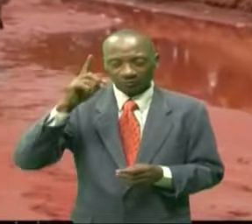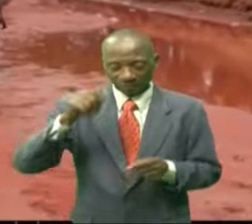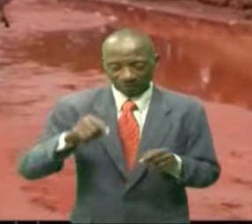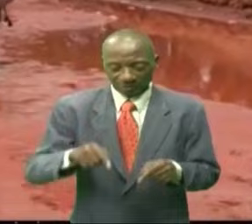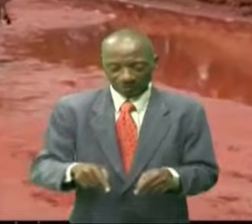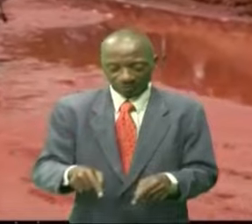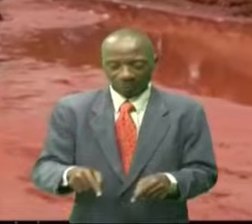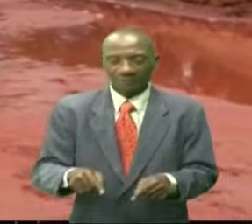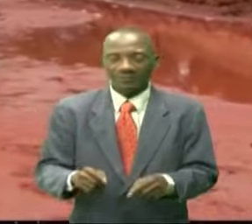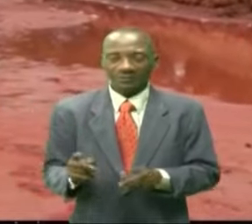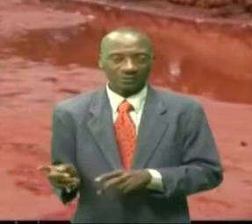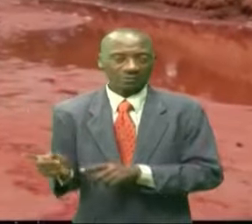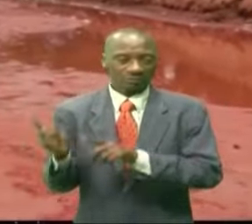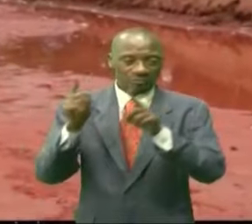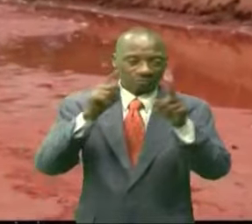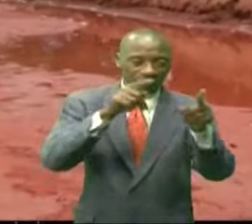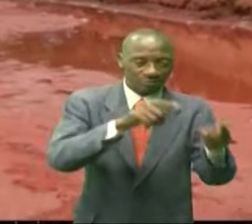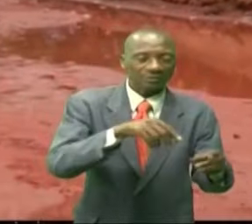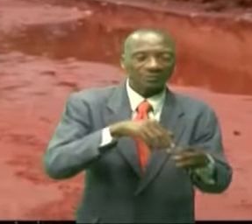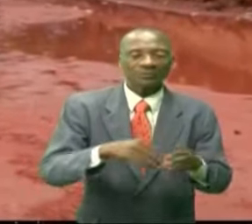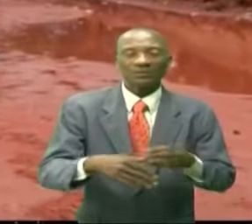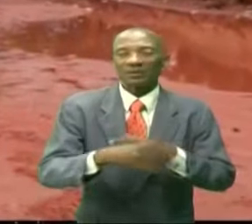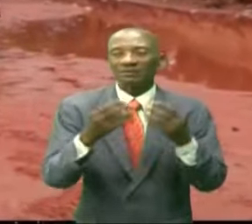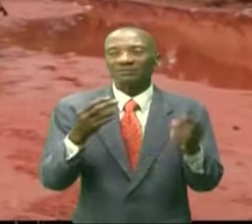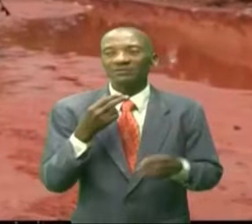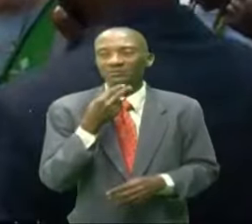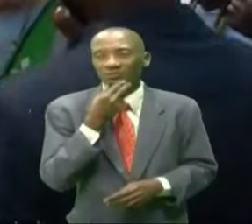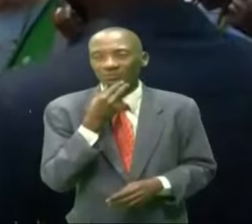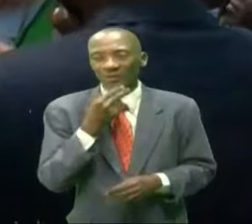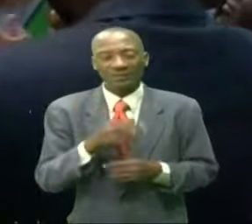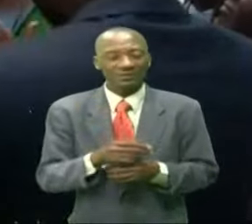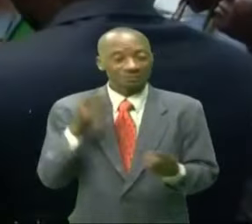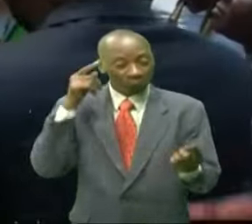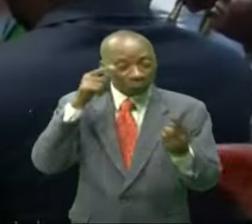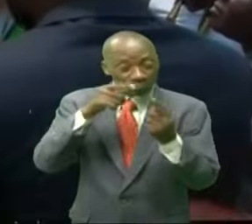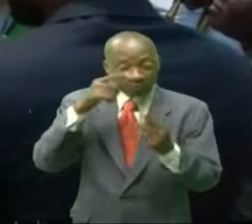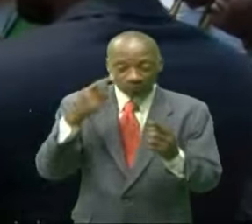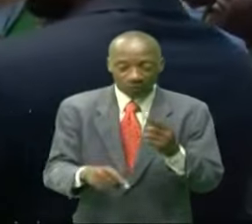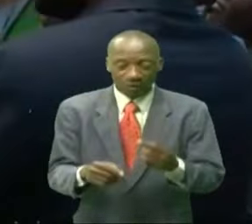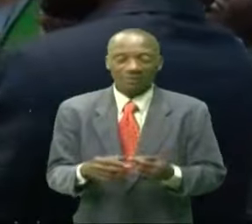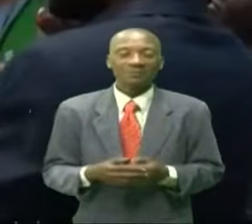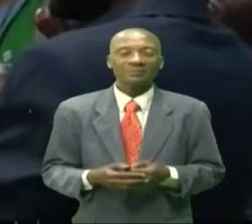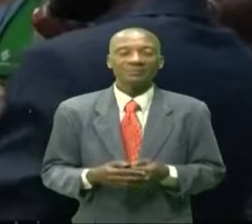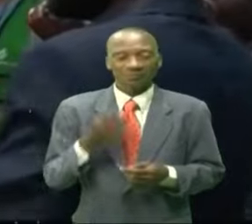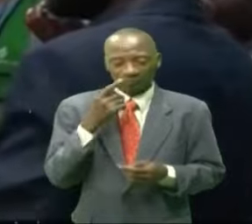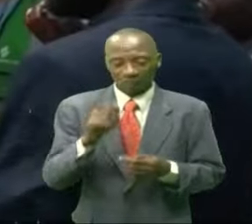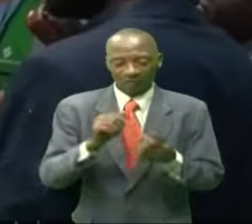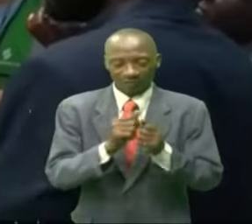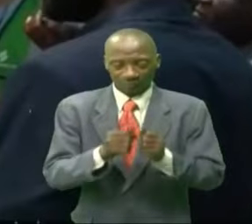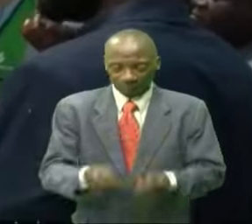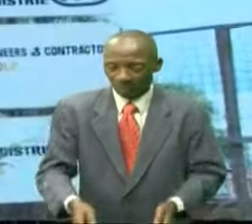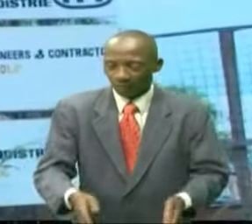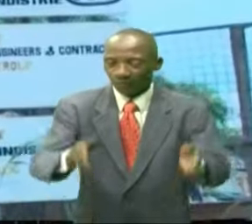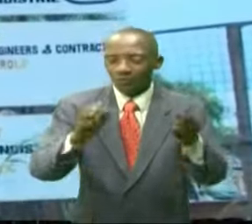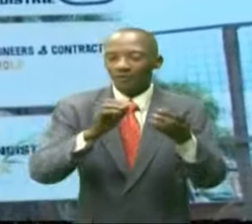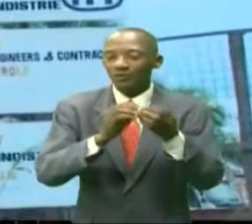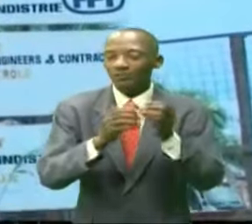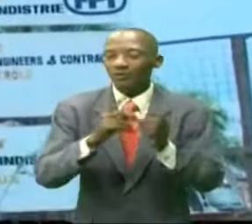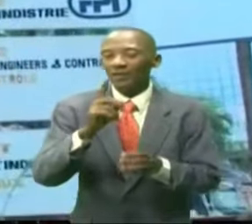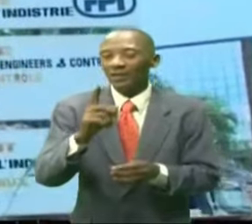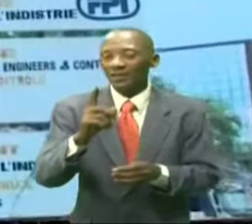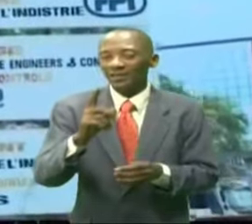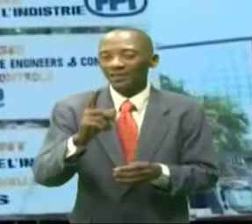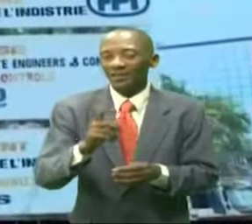construction de la route nationale numéro 1 Mbujimayi-Kananga. Travaux exécutés par l'entreprise Samkret avec le financement du FPI sous